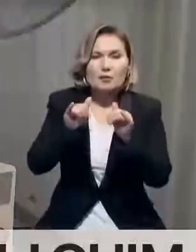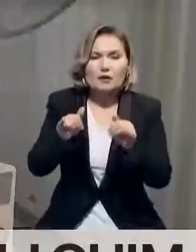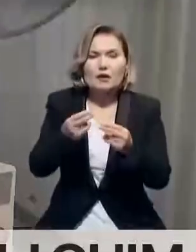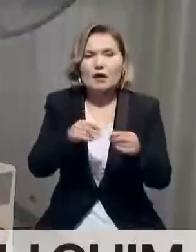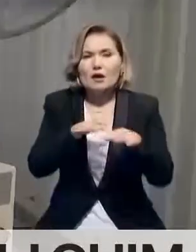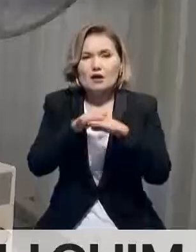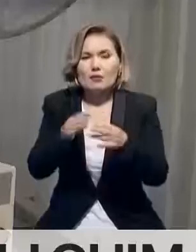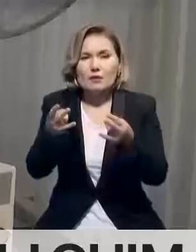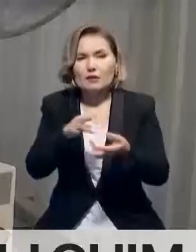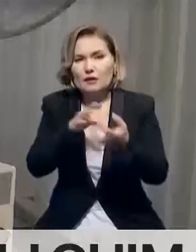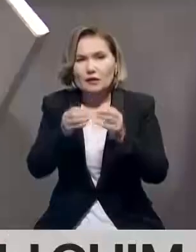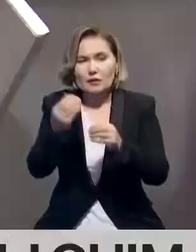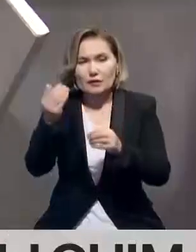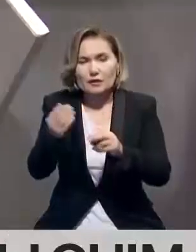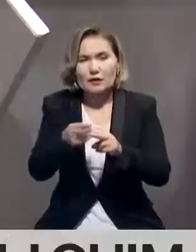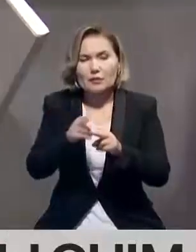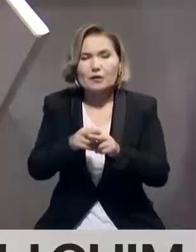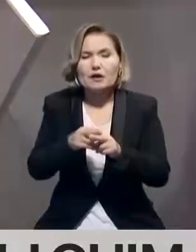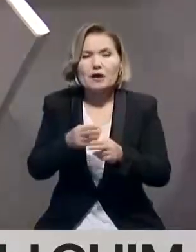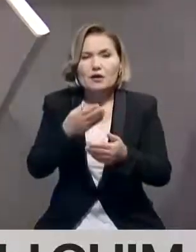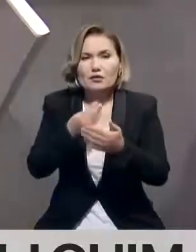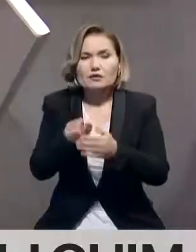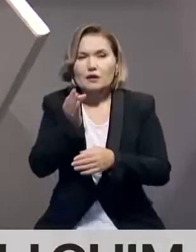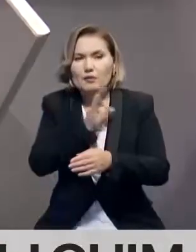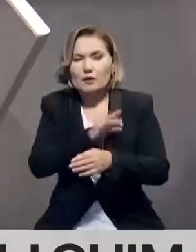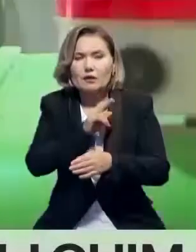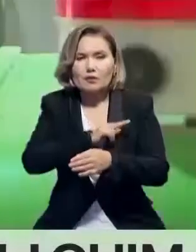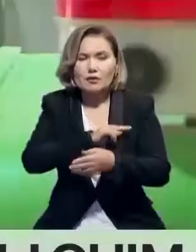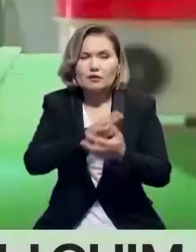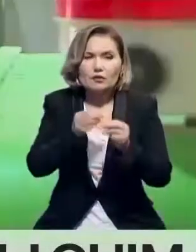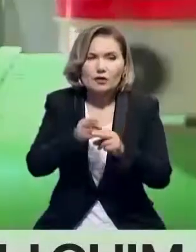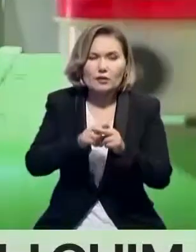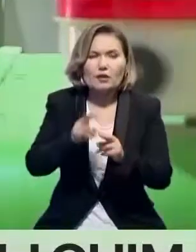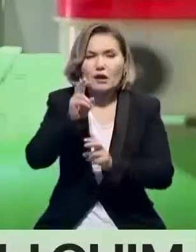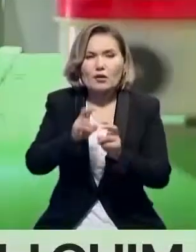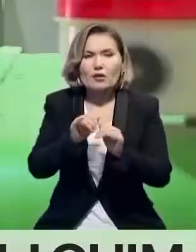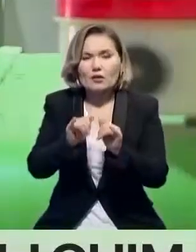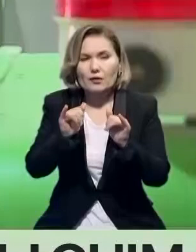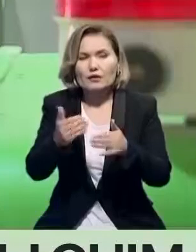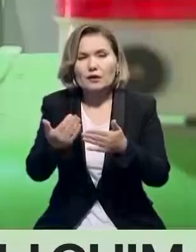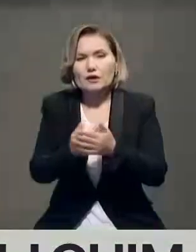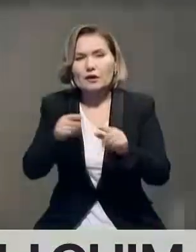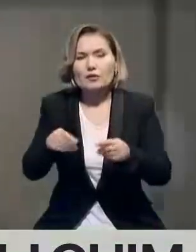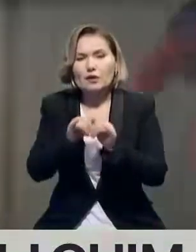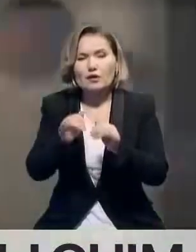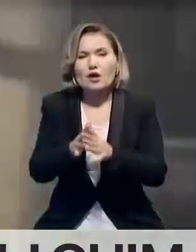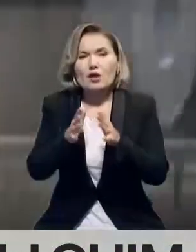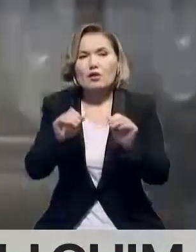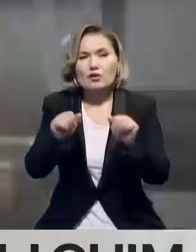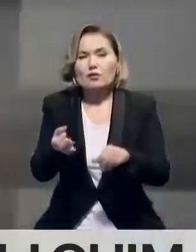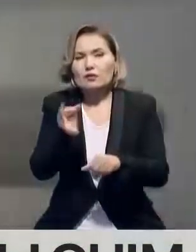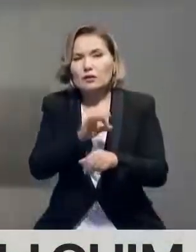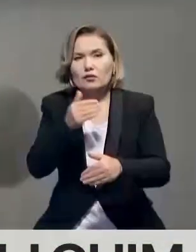құю қажет дейді ғалым Прекешев. Азынаулық пайдаға масаттанып, жылтыраққа құмартпай өндірістік желіні жаңғыртып отырсаң, мүмкіндіктер